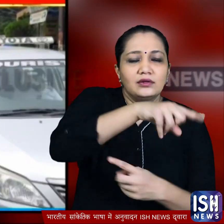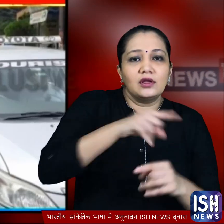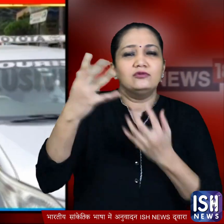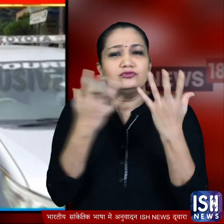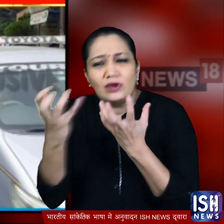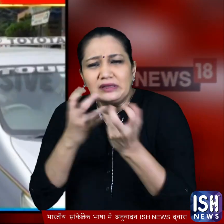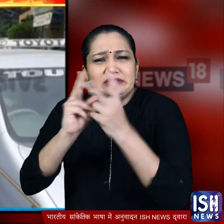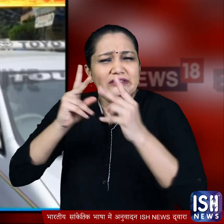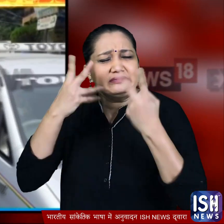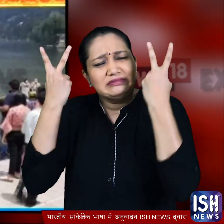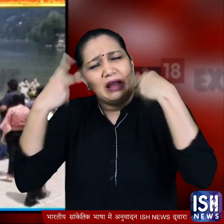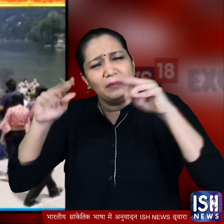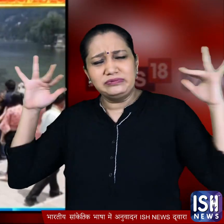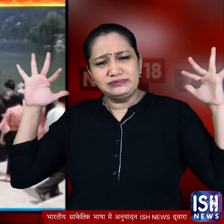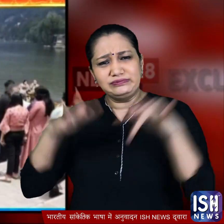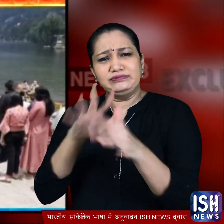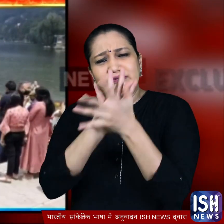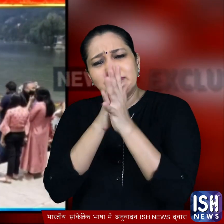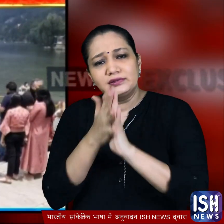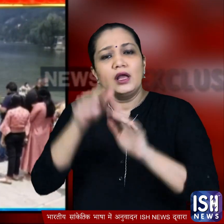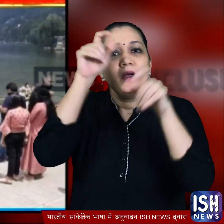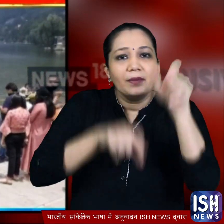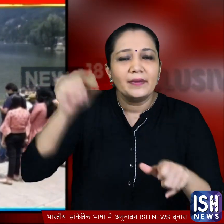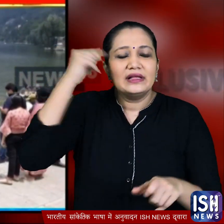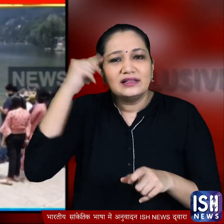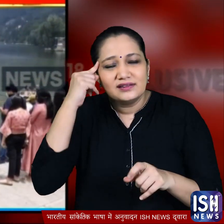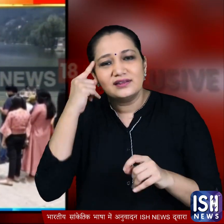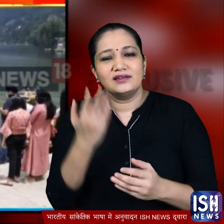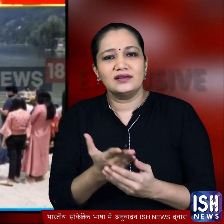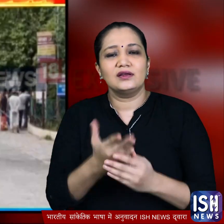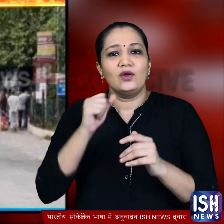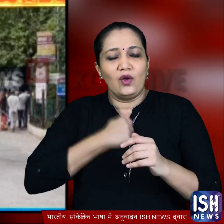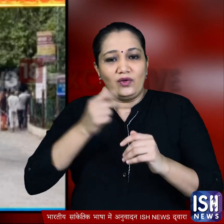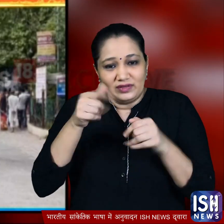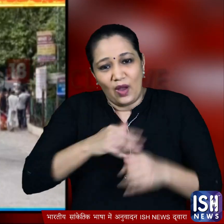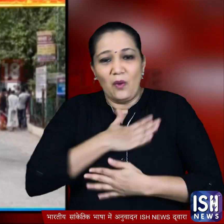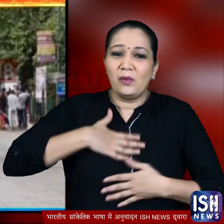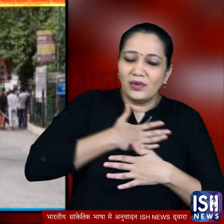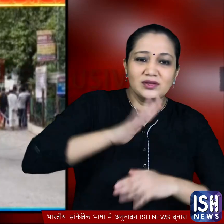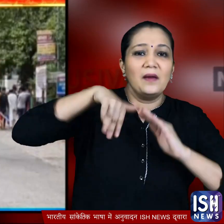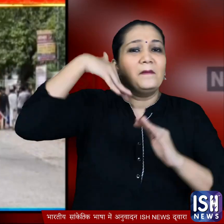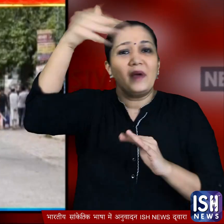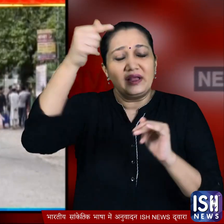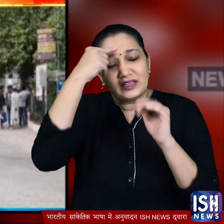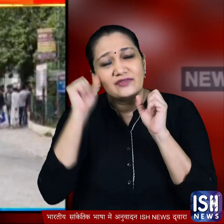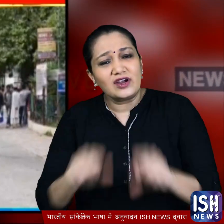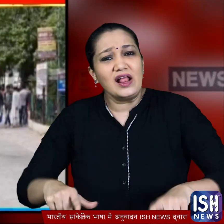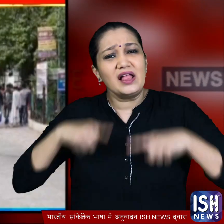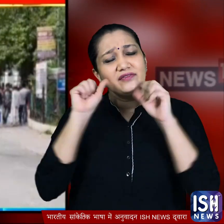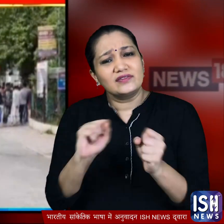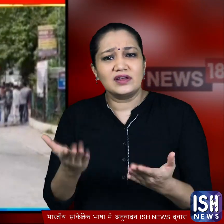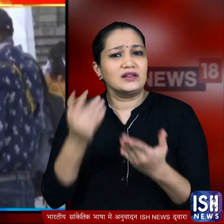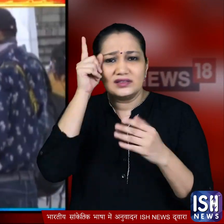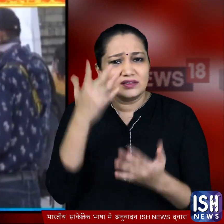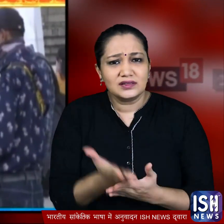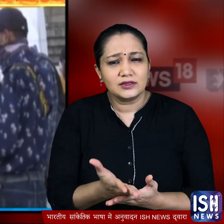बाजार भी लोगों से खचाखच भरे दिखे, लेकिन उन लोगों के दिमाग में एक बार भी ये नहीं आया कि उनका अभी का मनोरंजन बाद में उनकी जान पर भारी